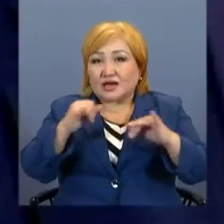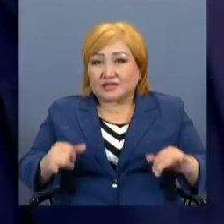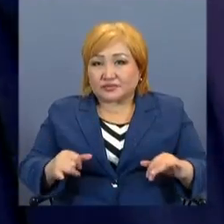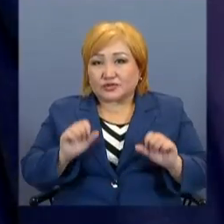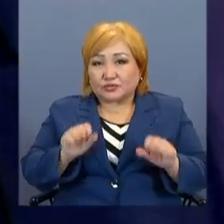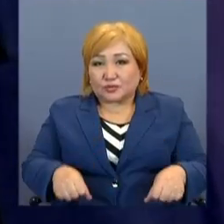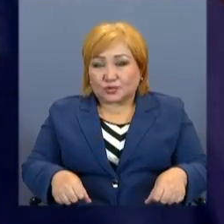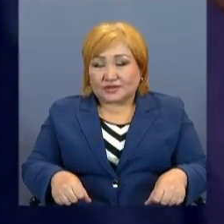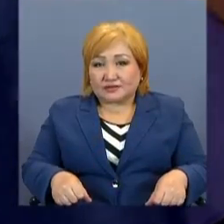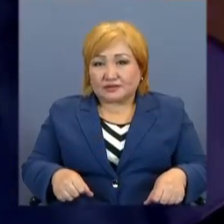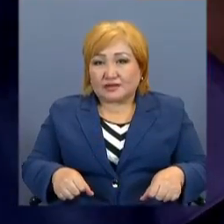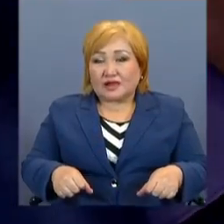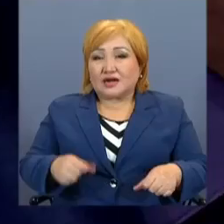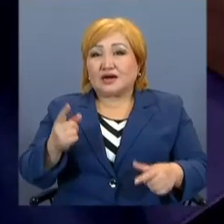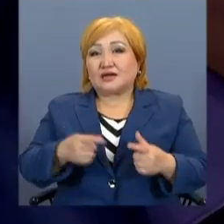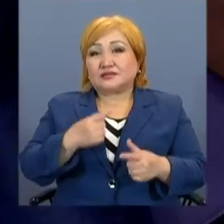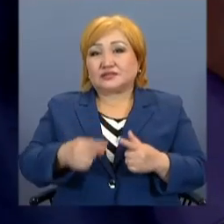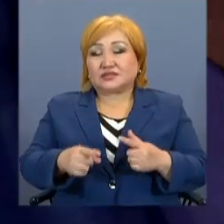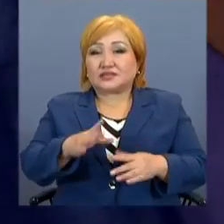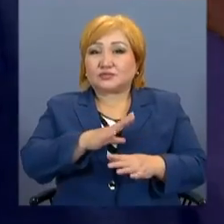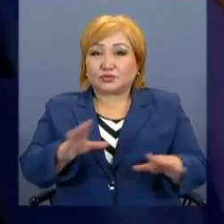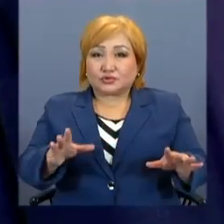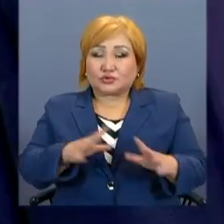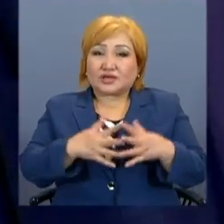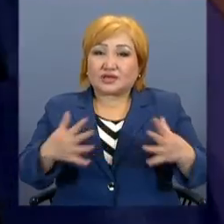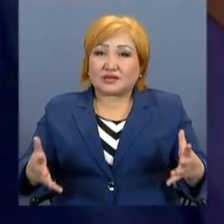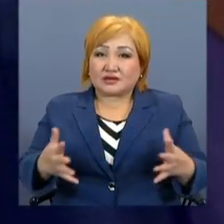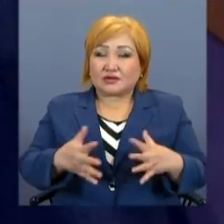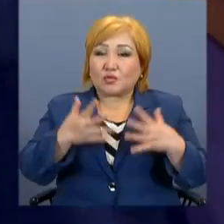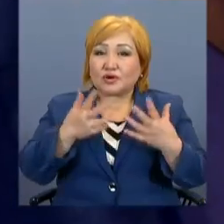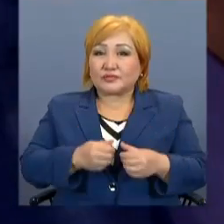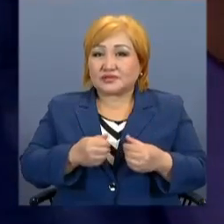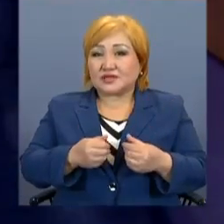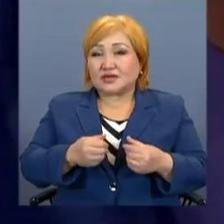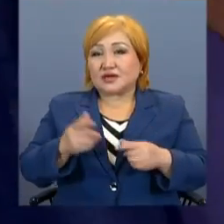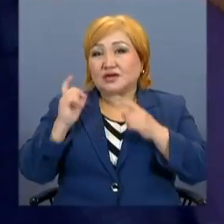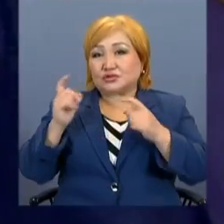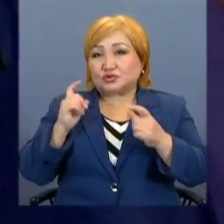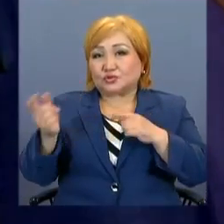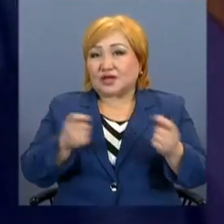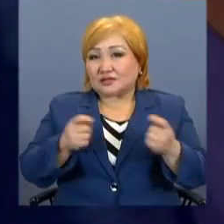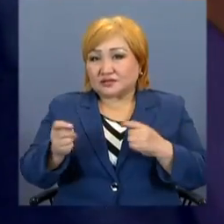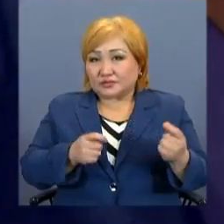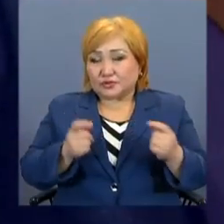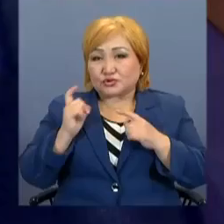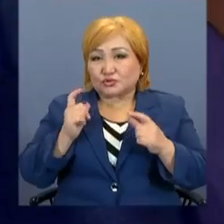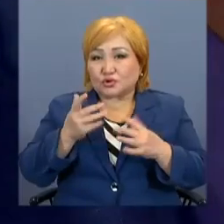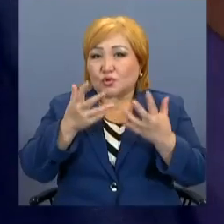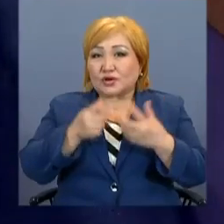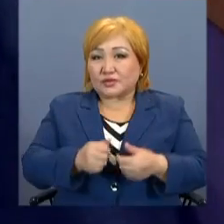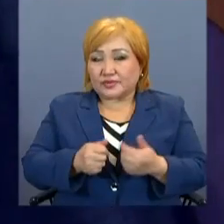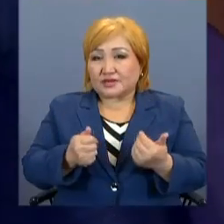мүмкін. Болмаса, кең көлемде жүк тасып, жүгінің көлемі асып өтуі